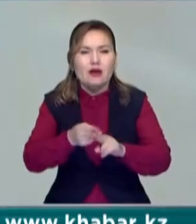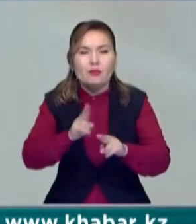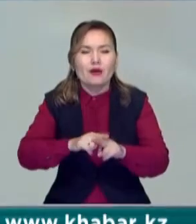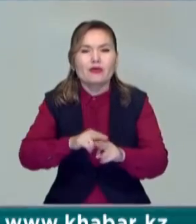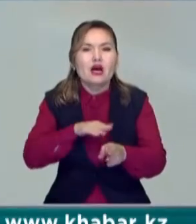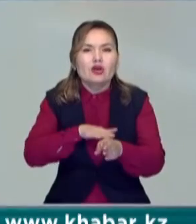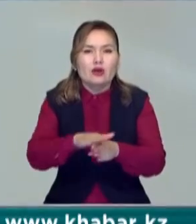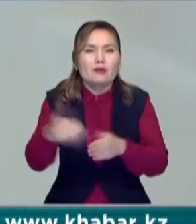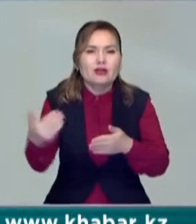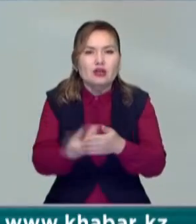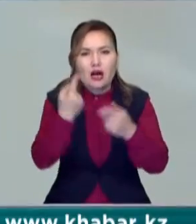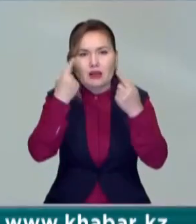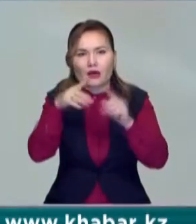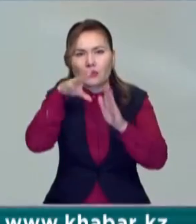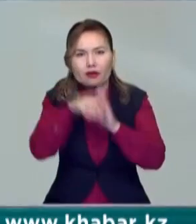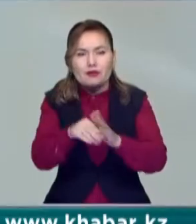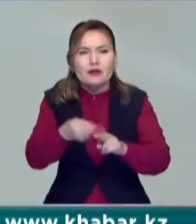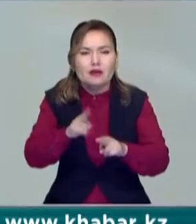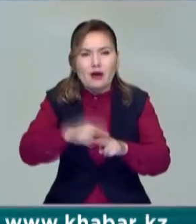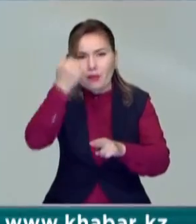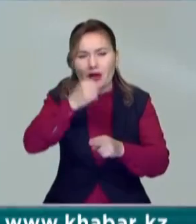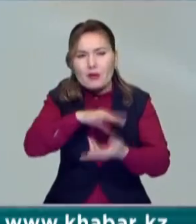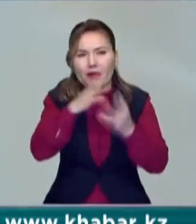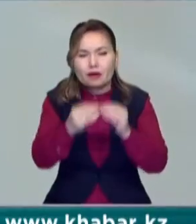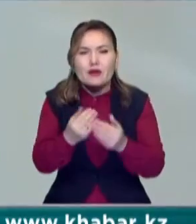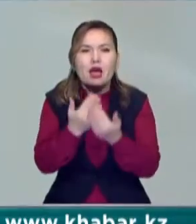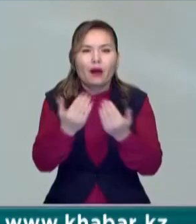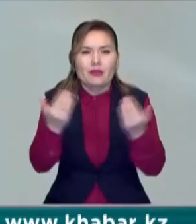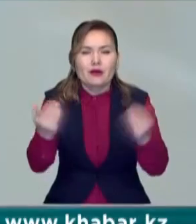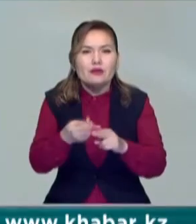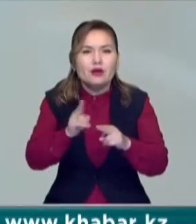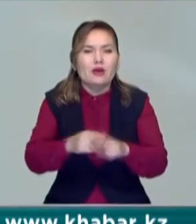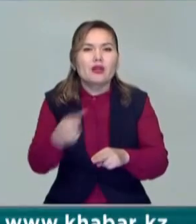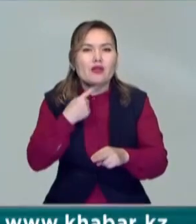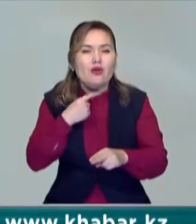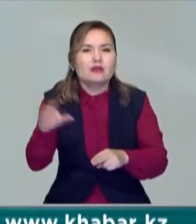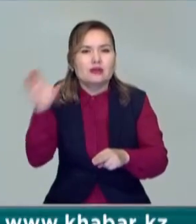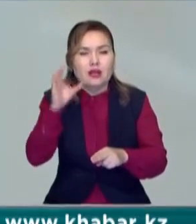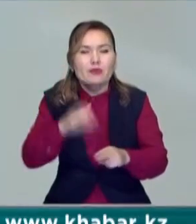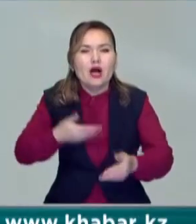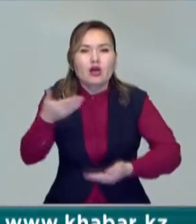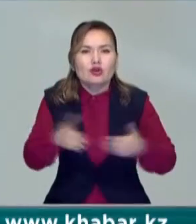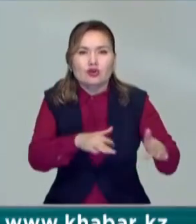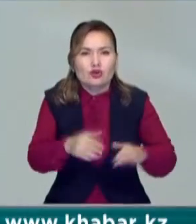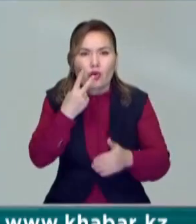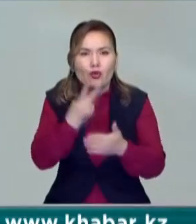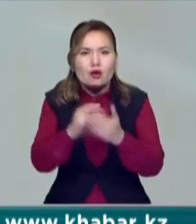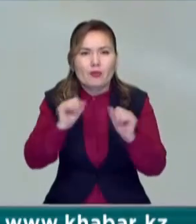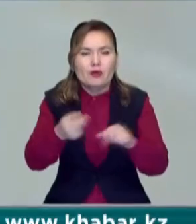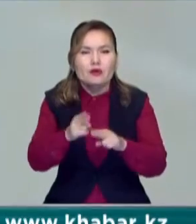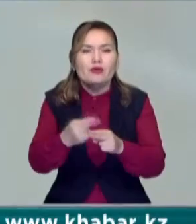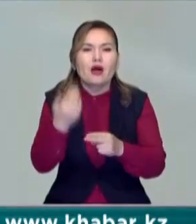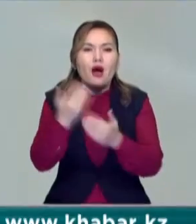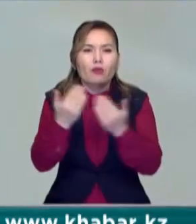толығымен жаңа технологияларға негізделген. Осының арқасында экспонаттардың дауысын естіп, жүріс-тұрысын көруге болады. Қазірдің өзінде